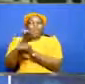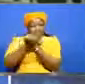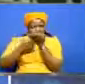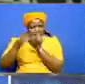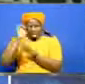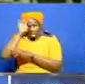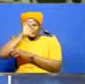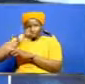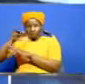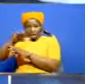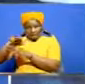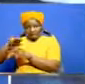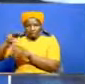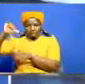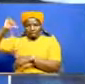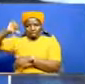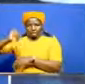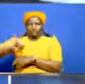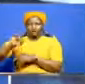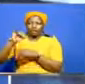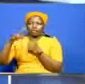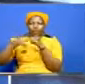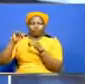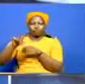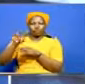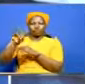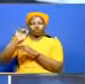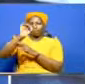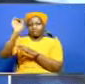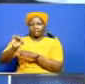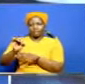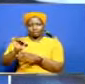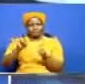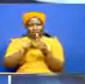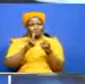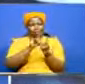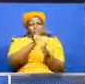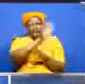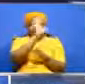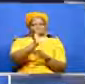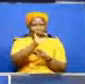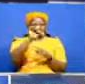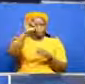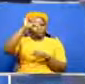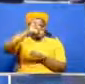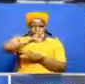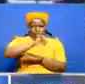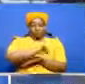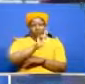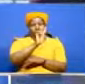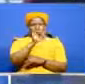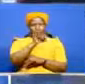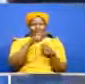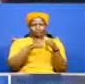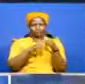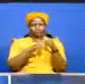kwa 7.2%, na mataifa ya eneo la kusini ya jangwa la Sahara ukadorora kwa 2.6%.